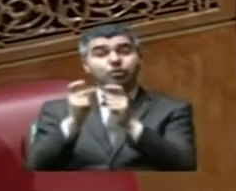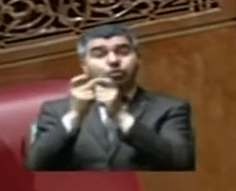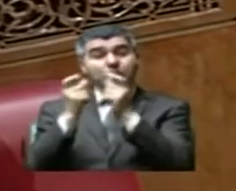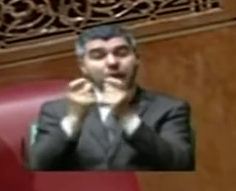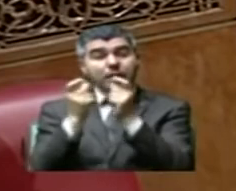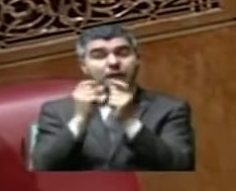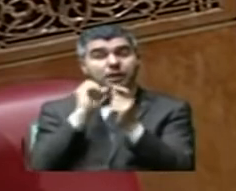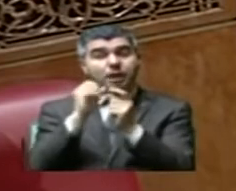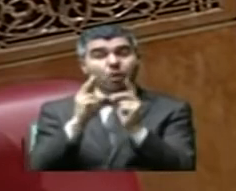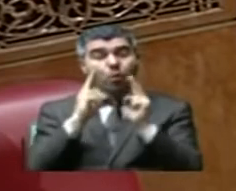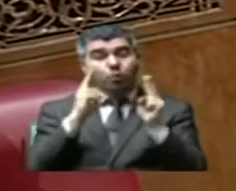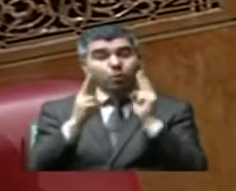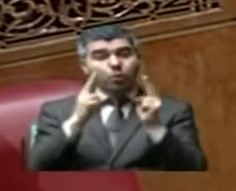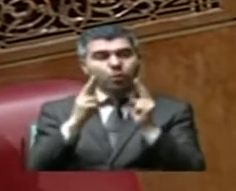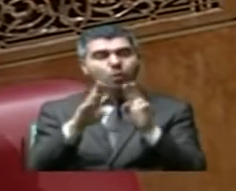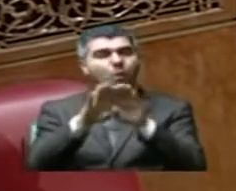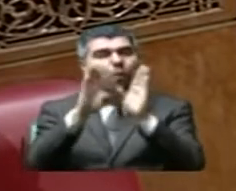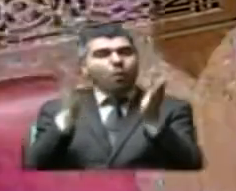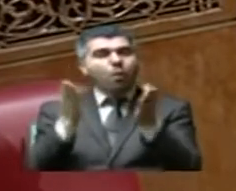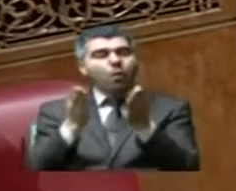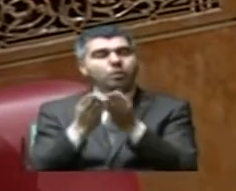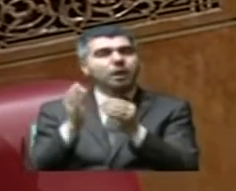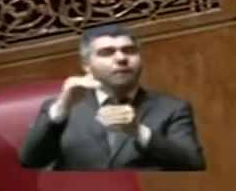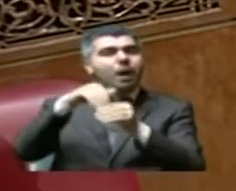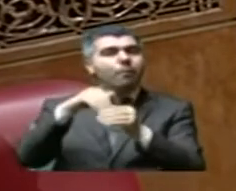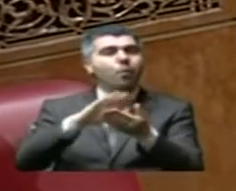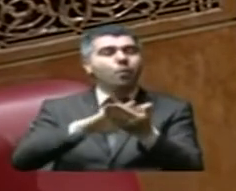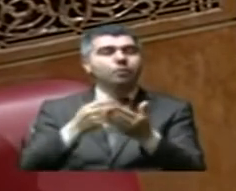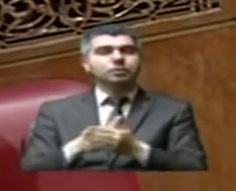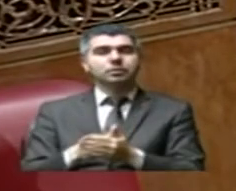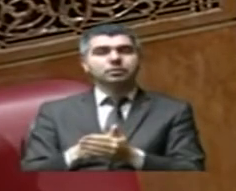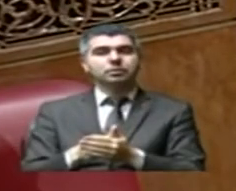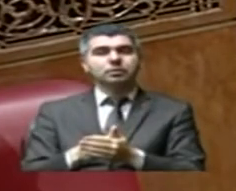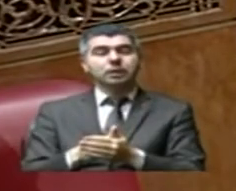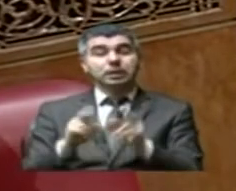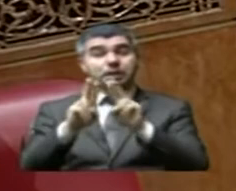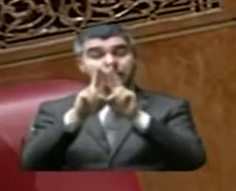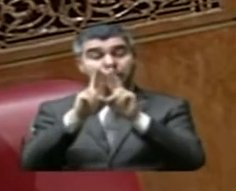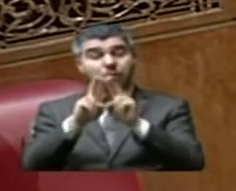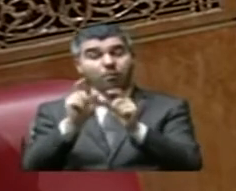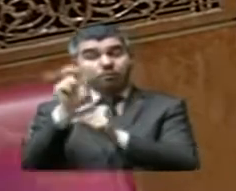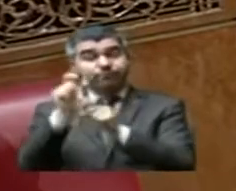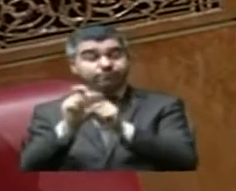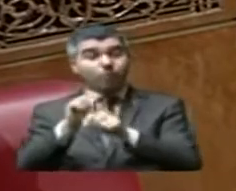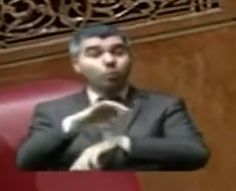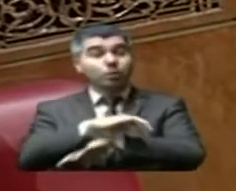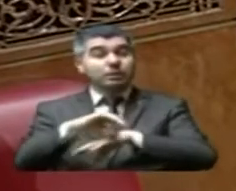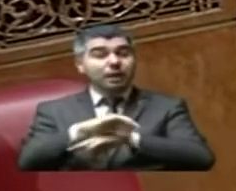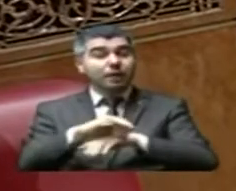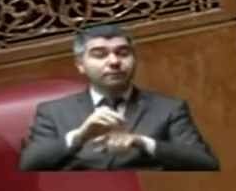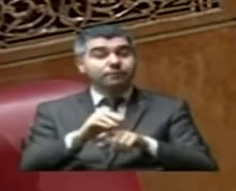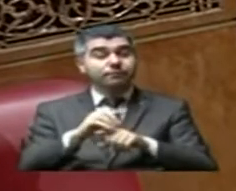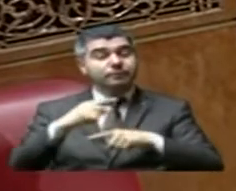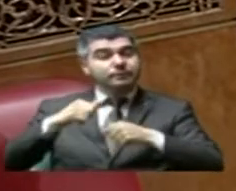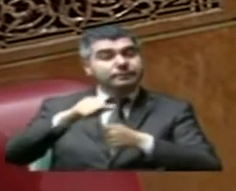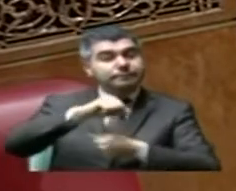ديال المستخدمين ديالها. هناك إشكال يرتبط بالمتعاقدين في إطار المناولة. احنا بطبيعة الحال الدولة من خلال